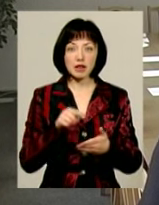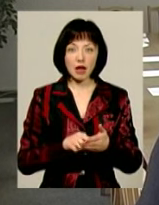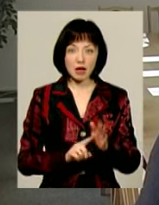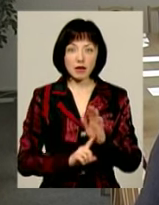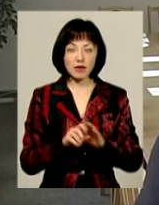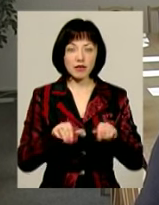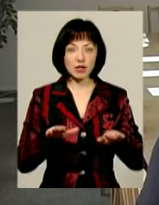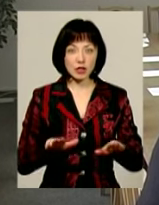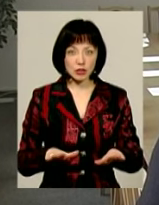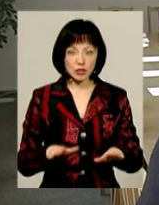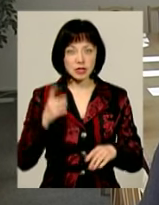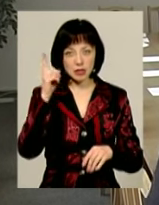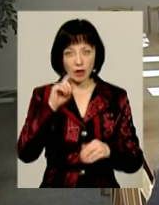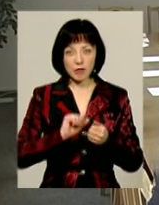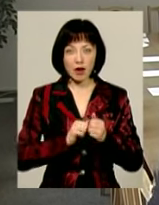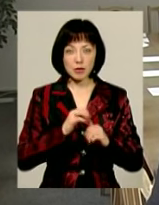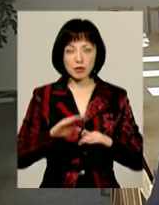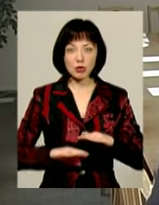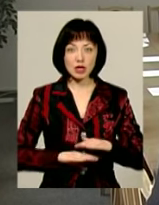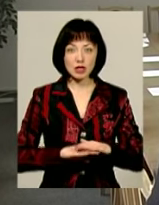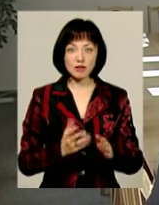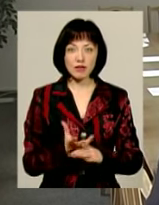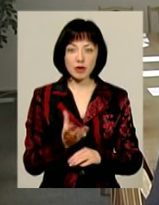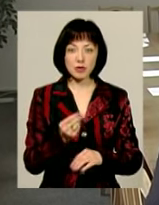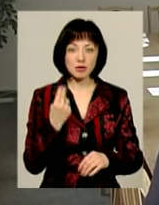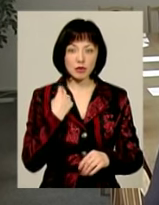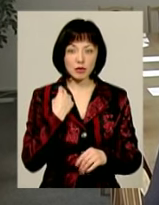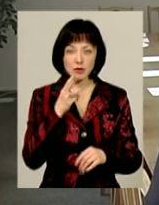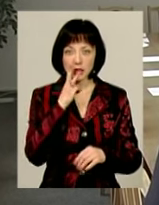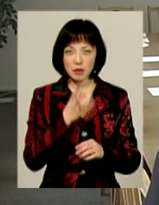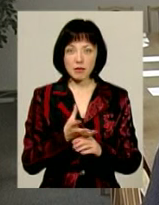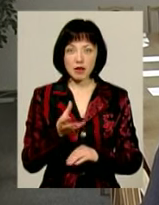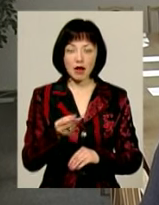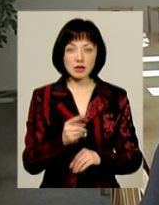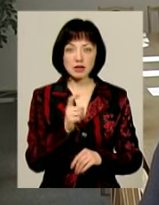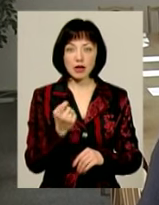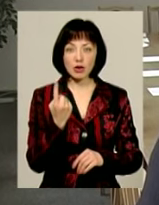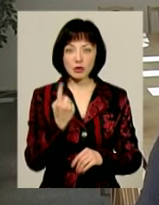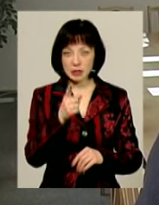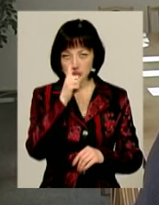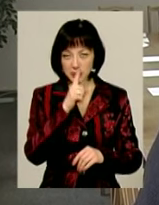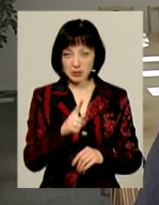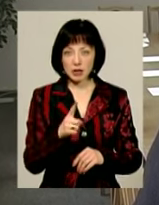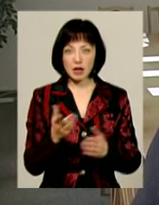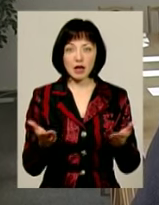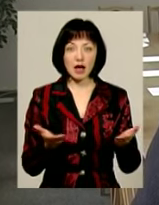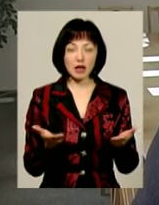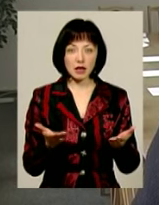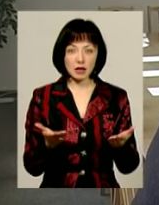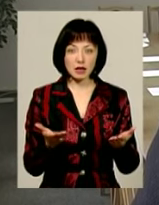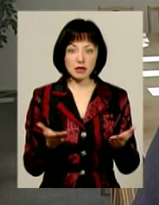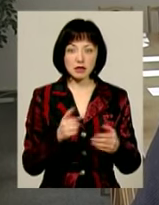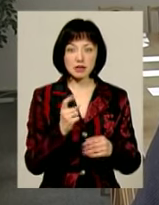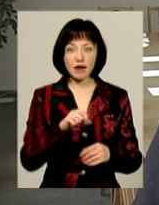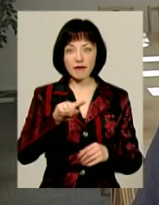з місця. Ми знаємо, що по Кам'янці-Подільському виплачена заборгована заробітна плата за один з місяців, які поставили за